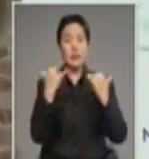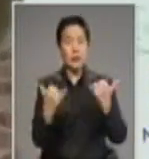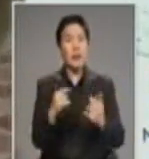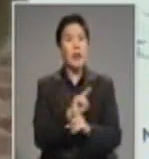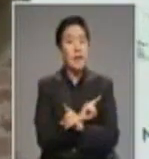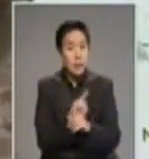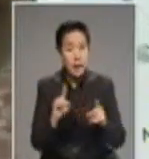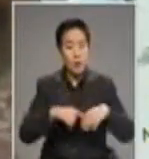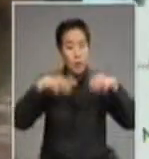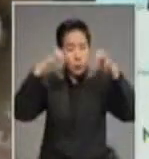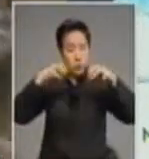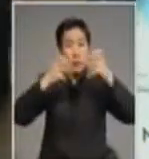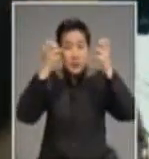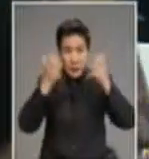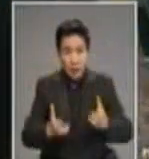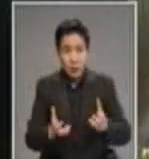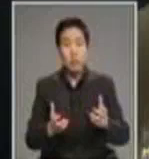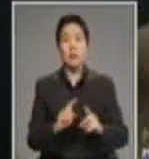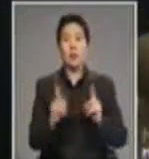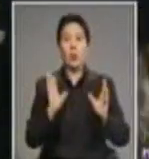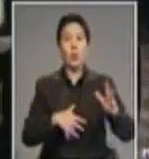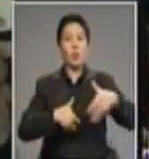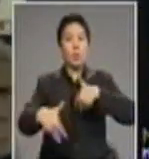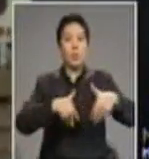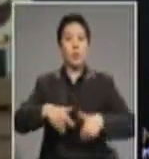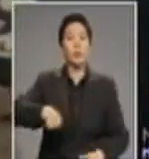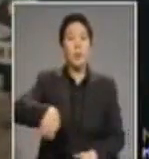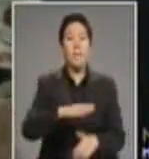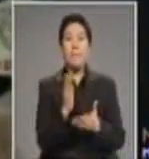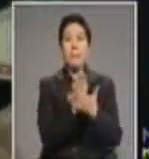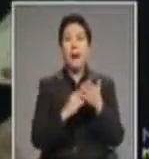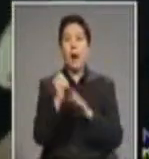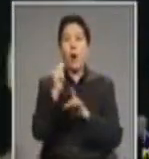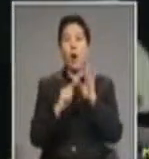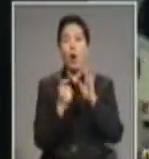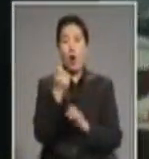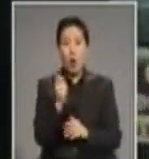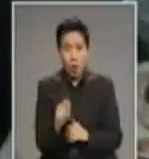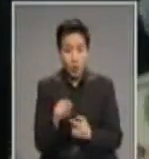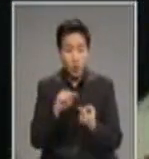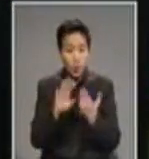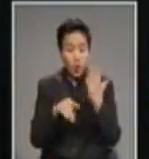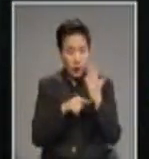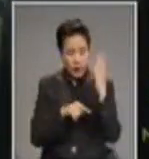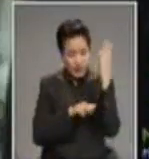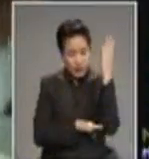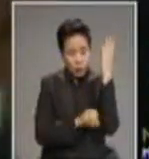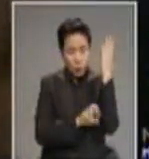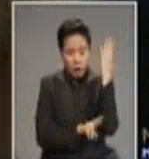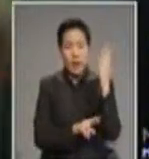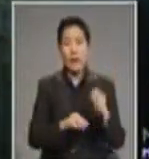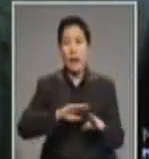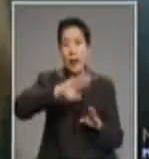แม้ว่าฝนจะตกหนักลงมาแค่ไหนนะครับชาวบ้านที่บ้านบางอ้อตำบลเขาหัวควายอำเภอพุนพินจังหวัดสุราษฎร์ธานีก็ยังคงมีขวัญกำลัง